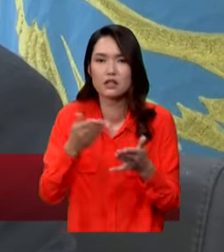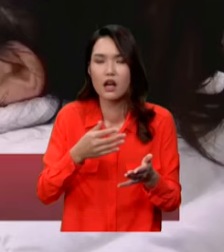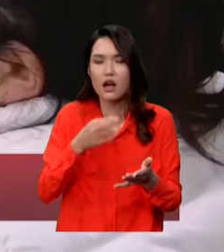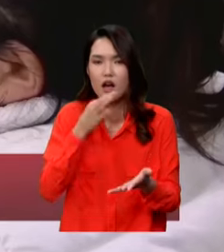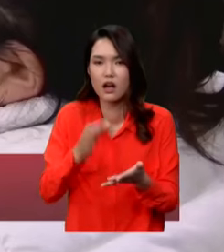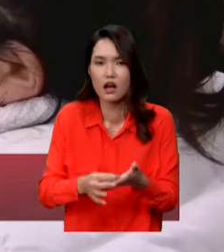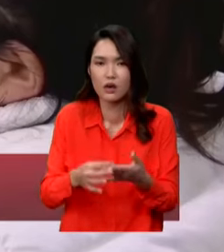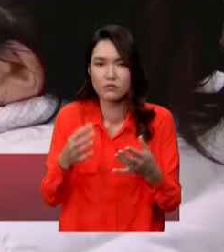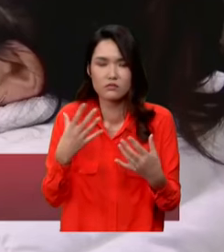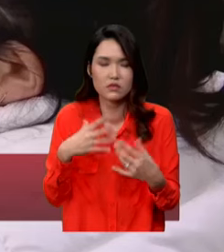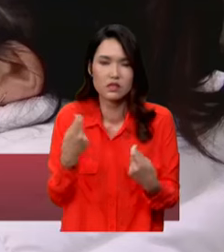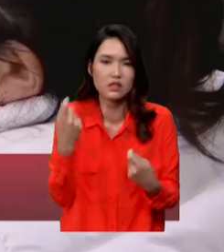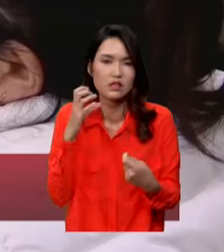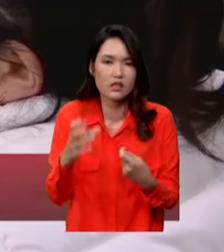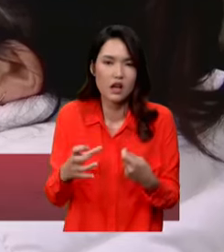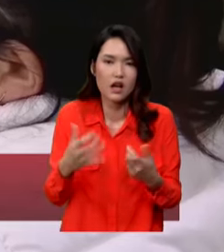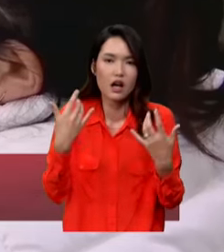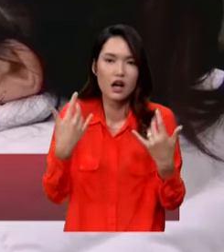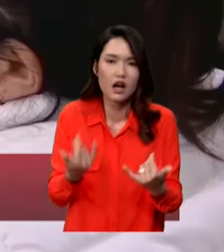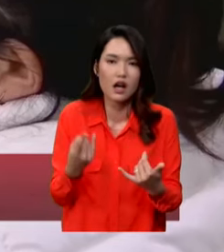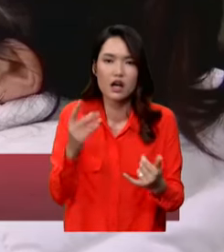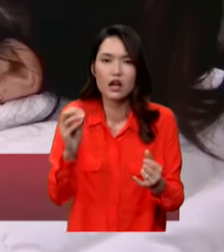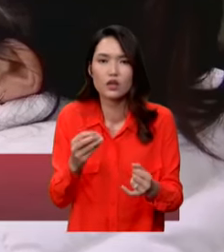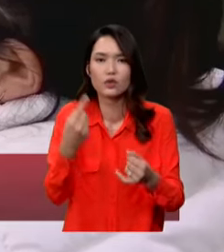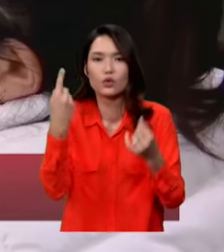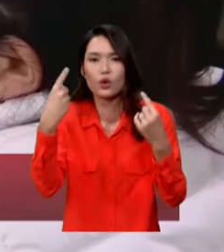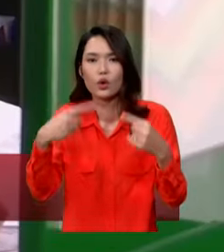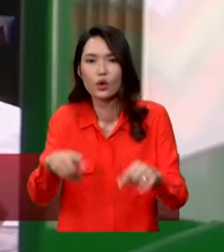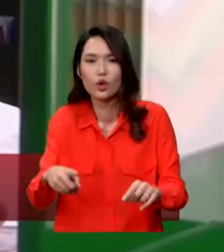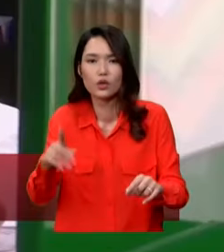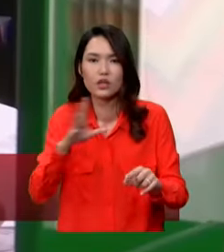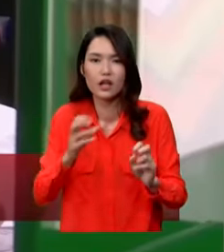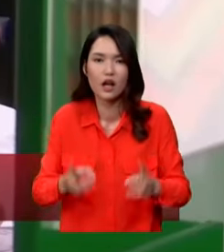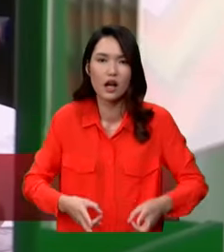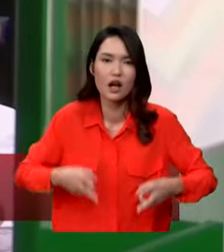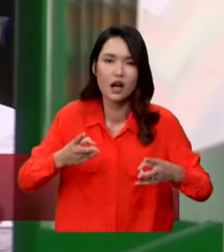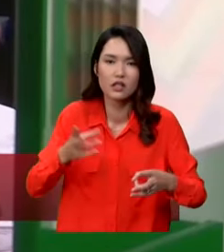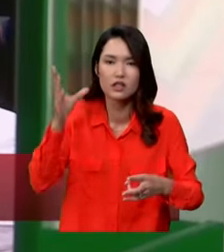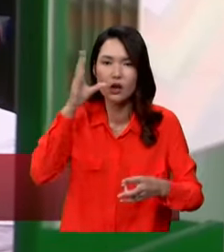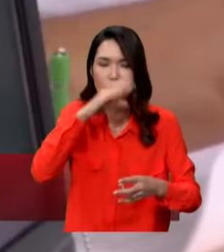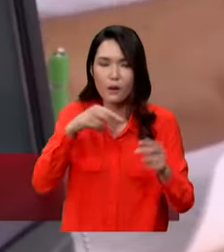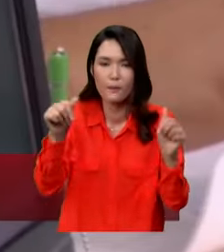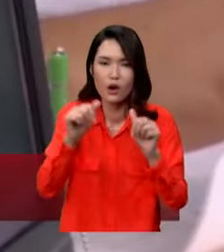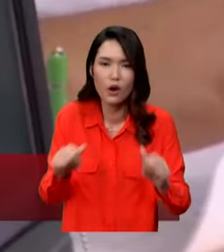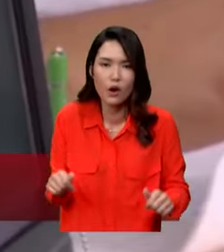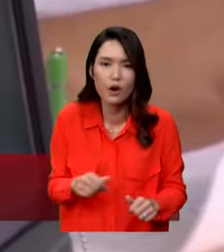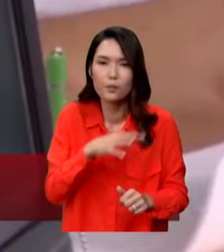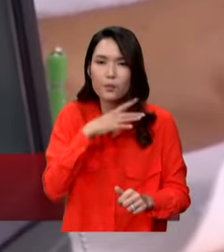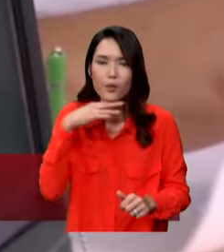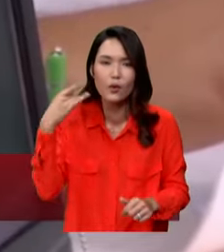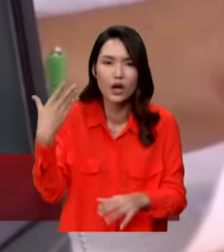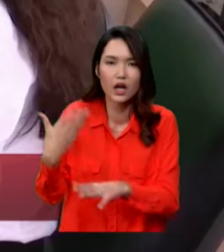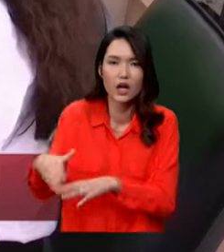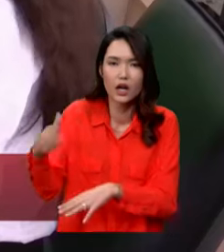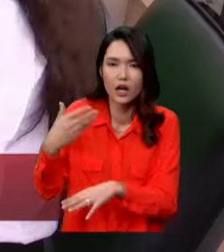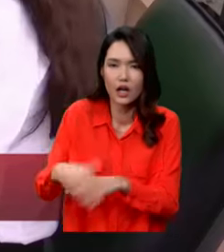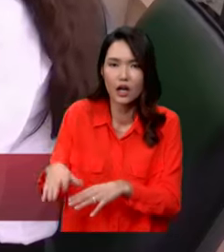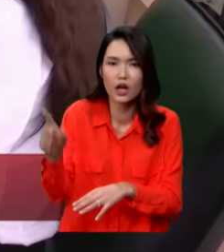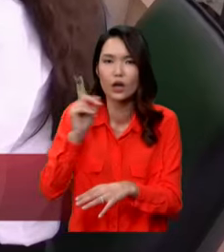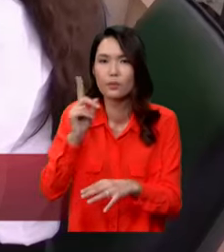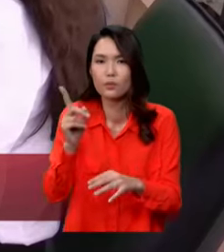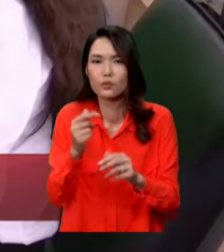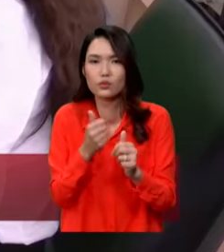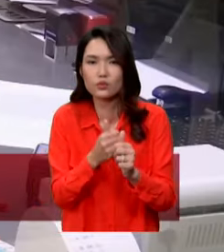ответственности. Слив данных – одно дело. Другой вопрос – как мошенники умудряются оформлять многомиллионные кредиты на тех, кто